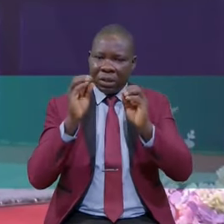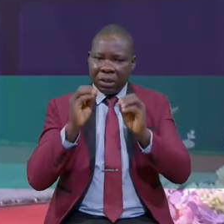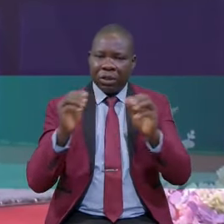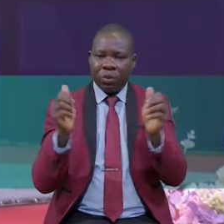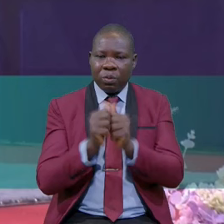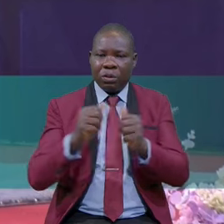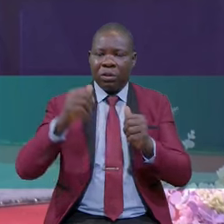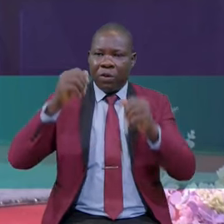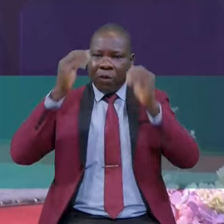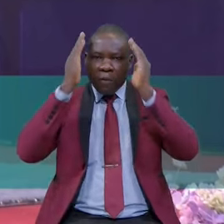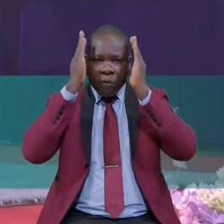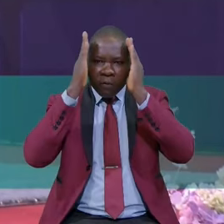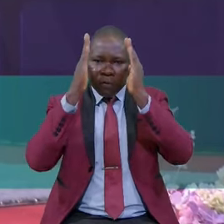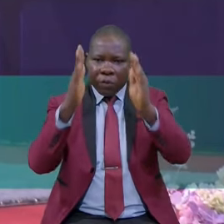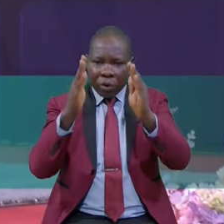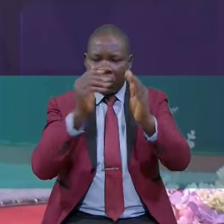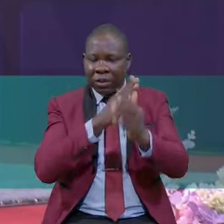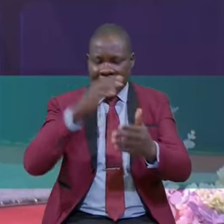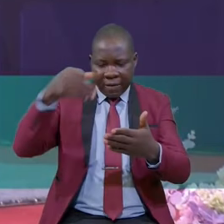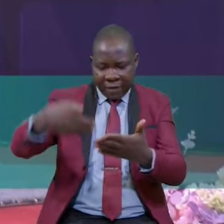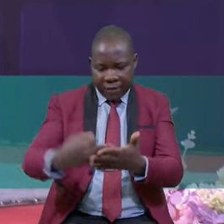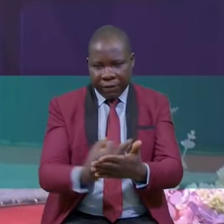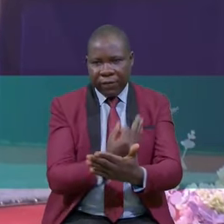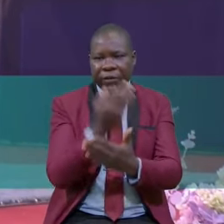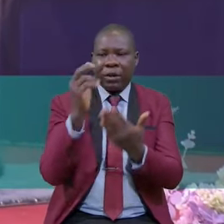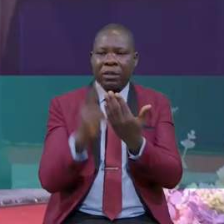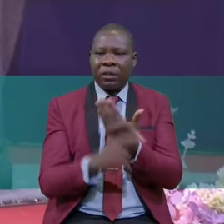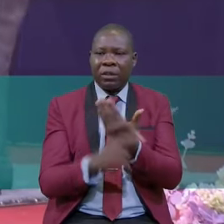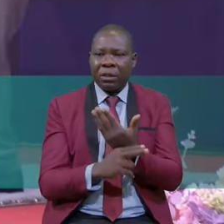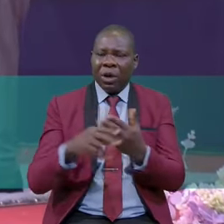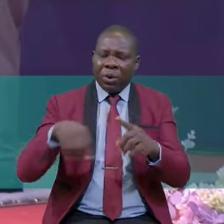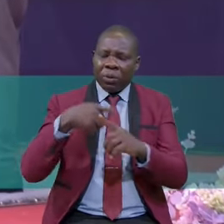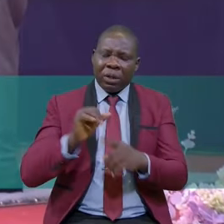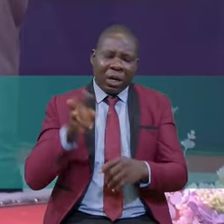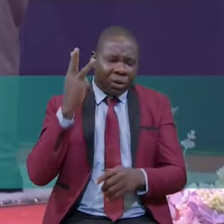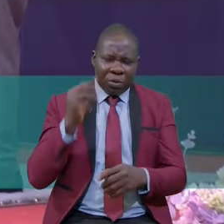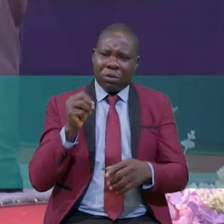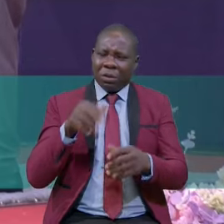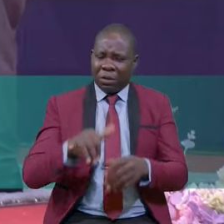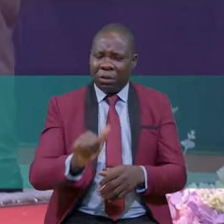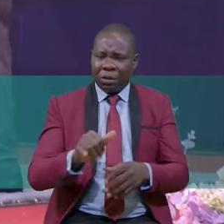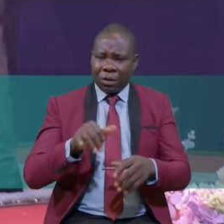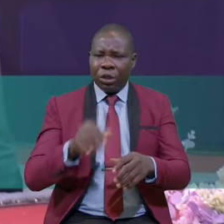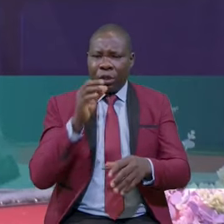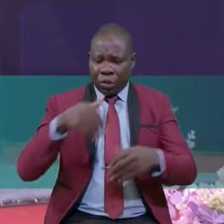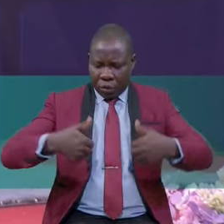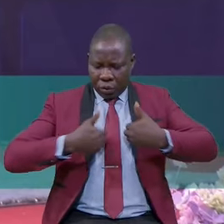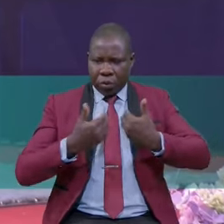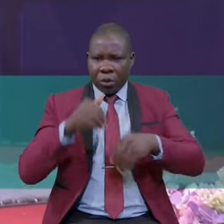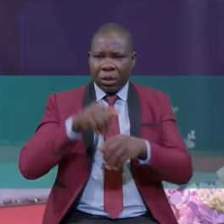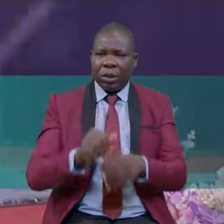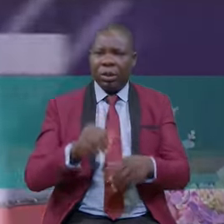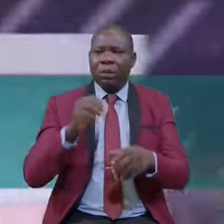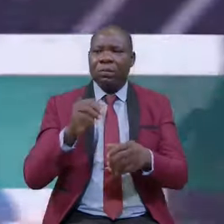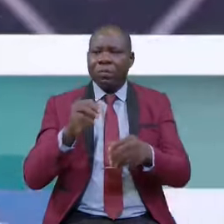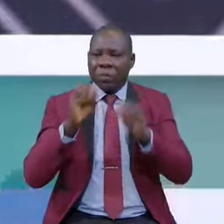preachers. By the time I had them for 6 months, when they come again and they announce their